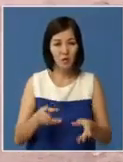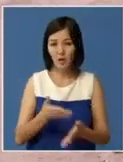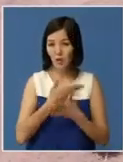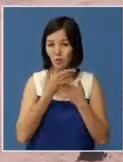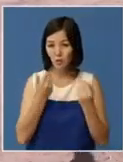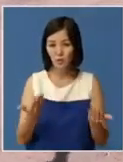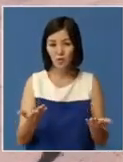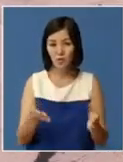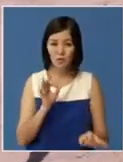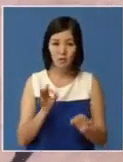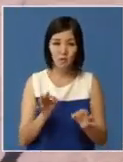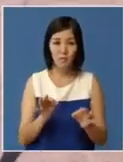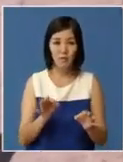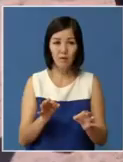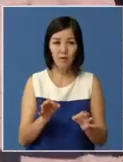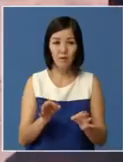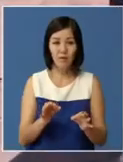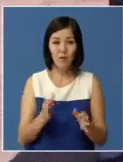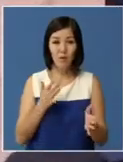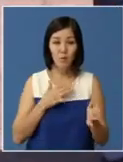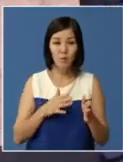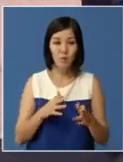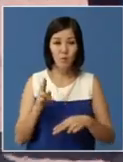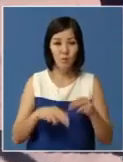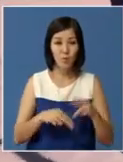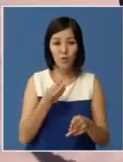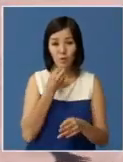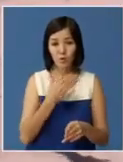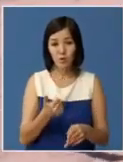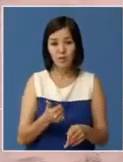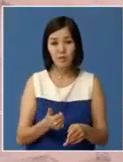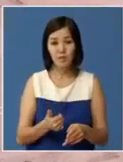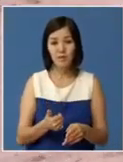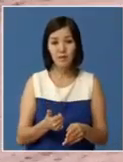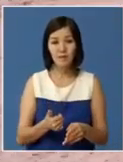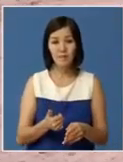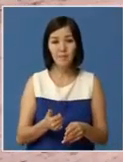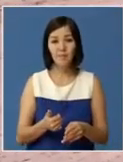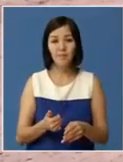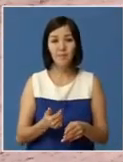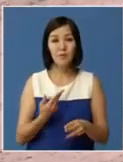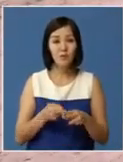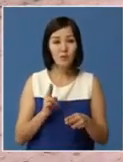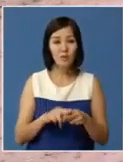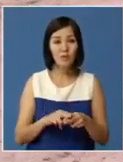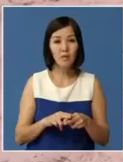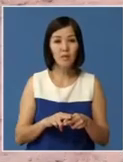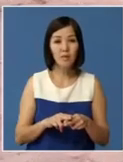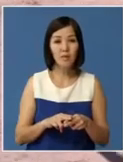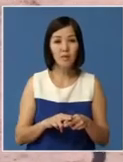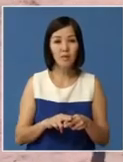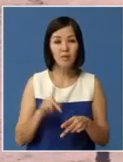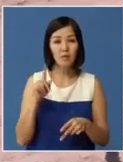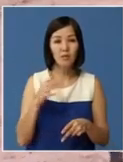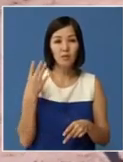мойып та тұрған жоқ, қабағы да түсінік емес, аттың настроениесі де жақсы. Сондықтан бұл шақырымда да